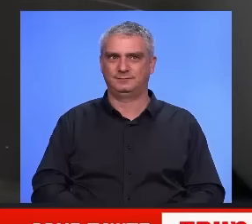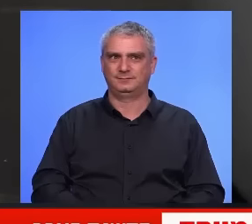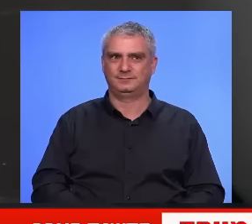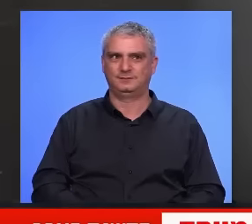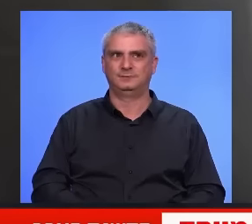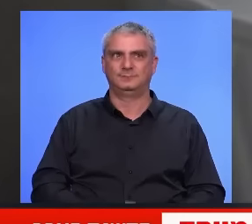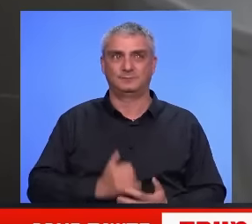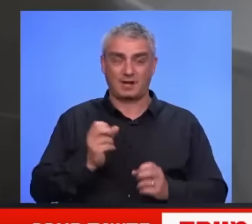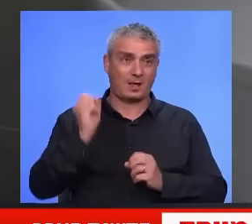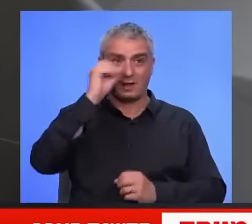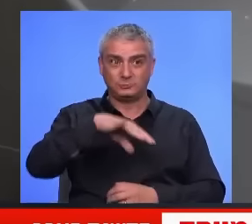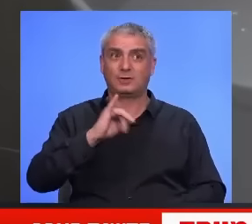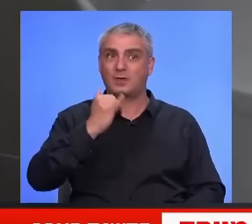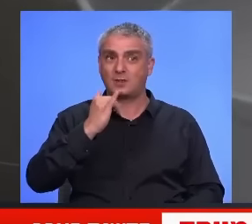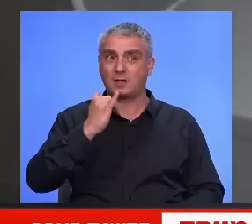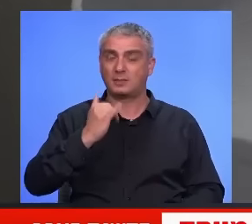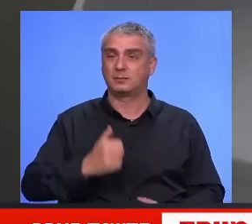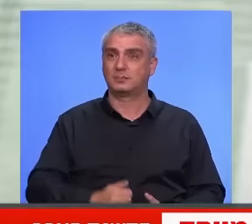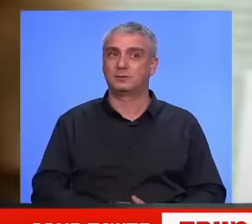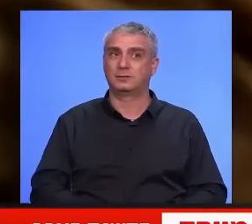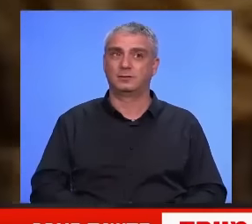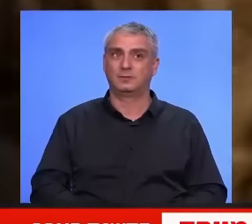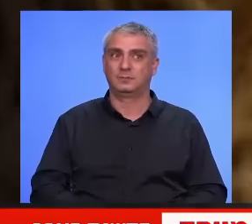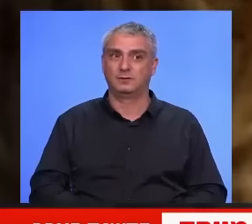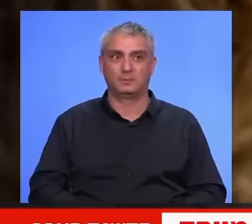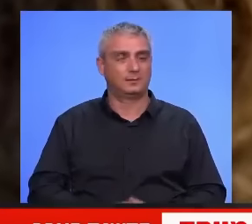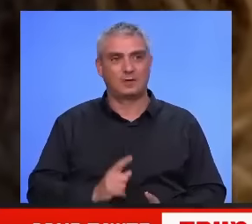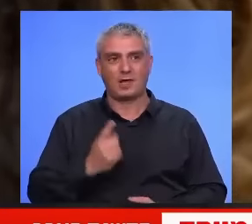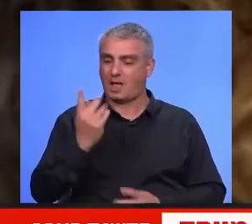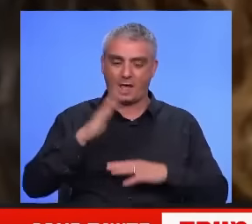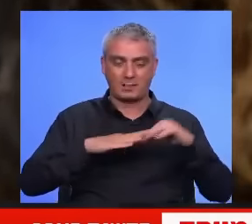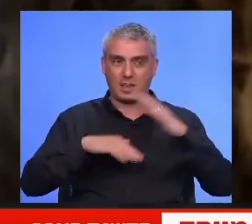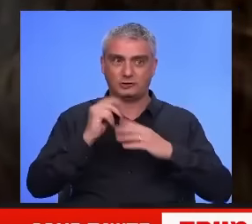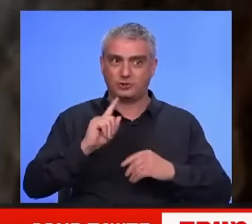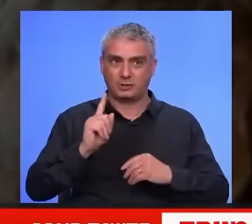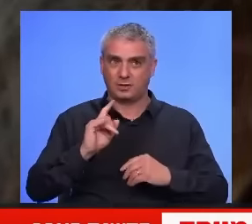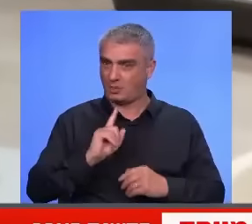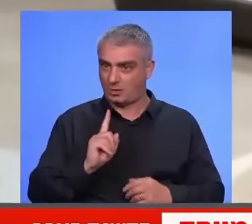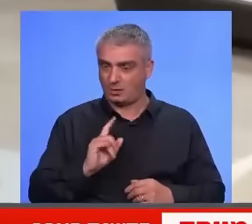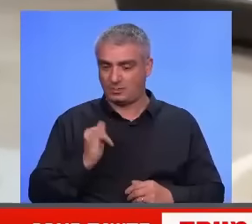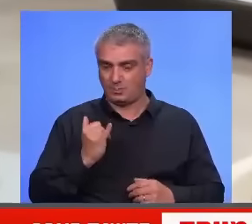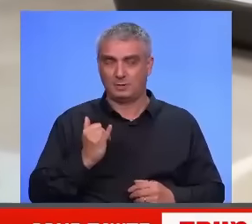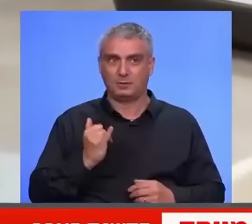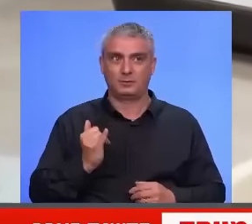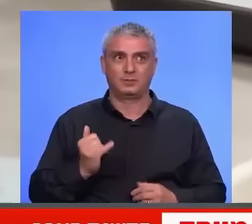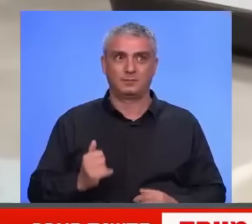כן, ככה לזרוק? כן, כן, כן. לא, לא אחד על השני. מה? כן.